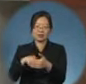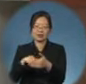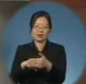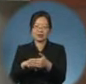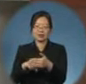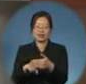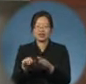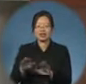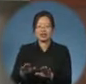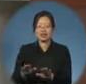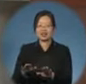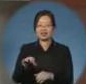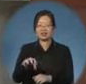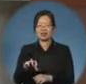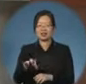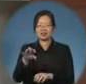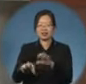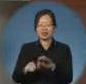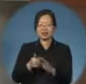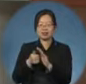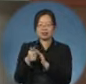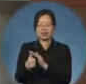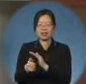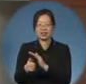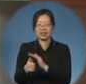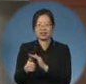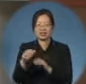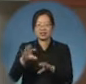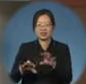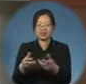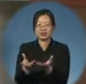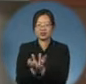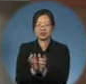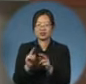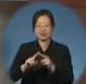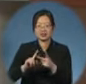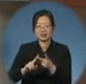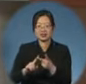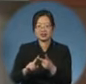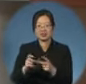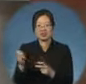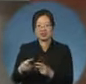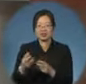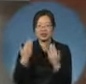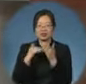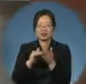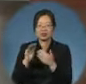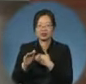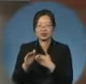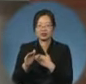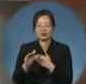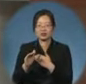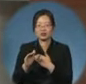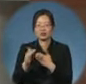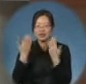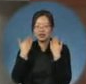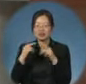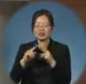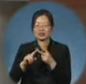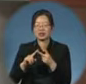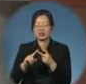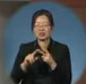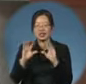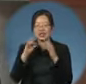그야말 현장에 마을에 가서 이웃 공동체 라던가 방과후학교 라던가 해서